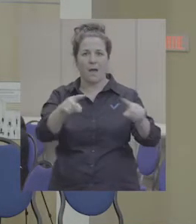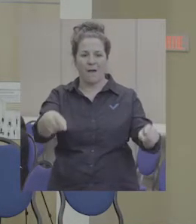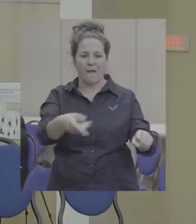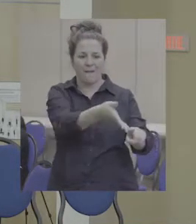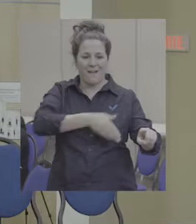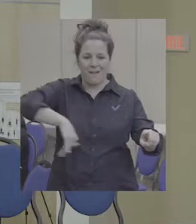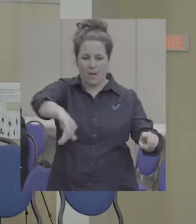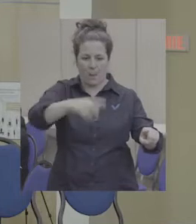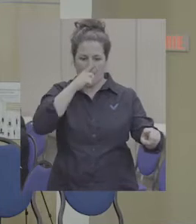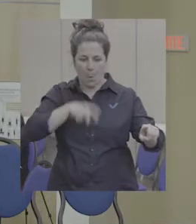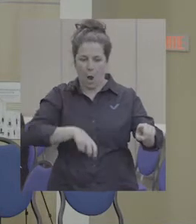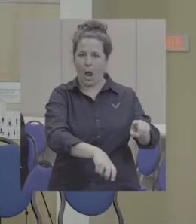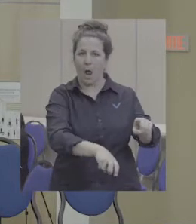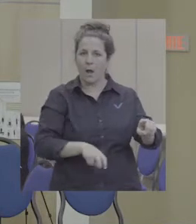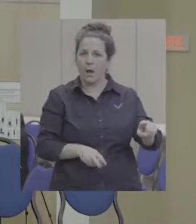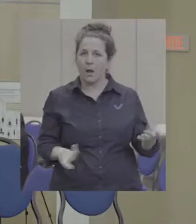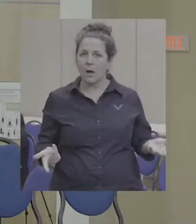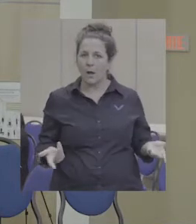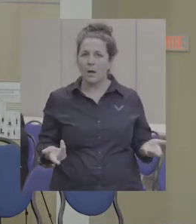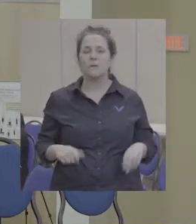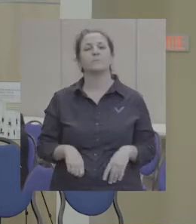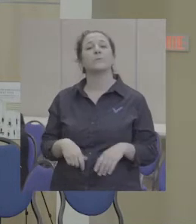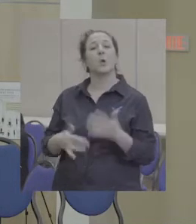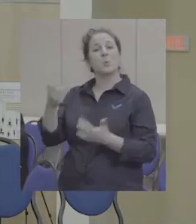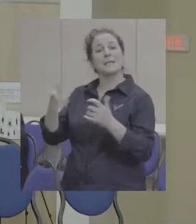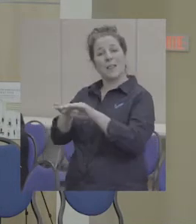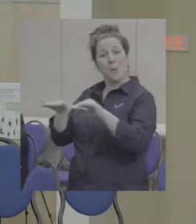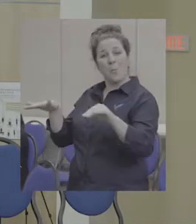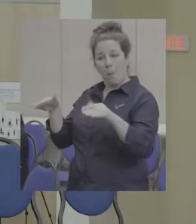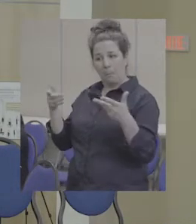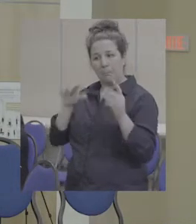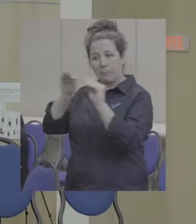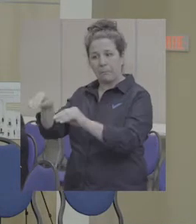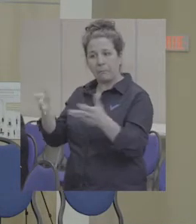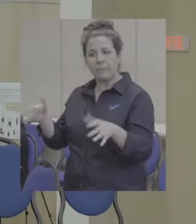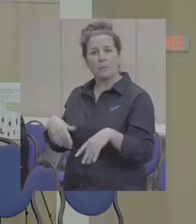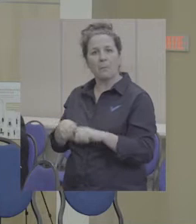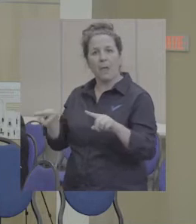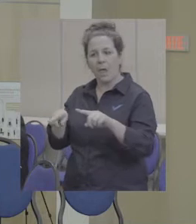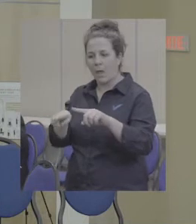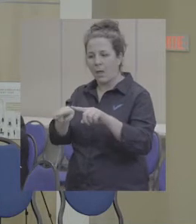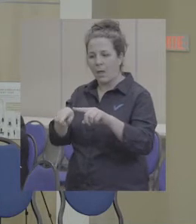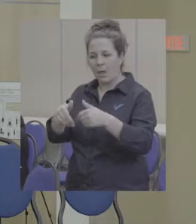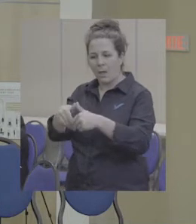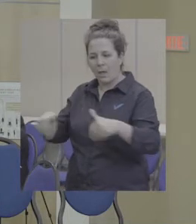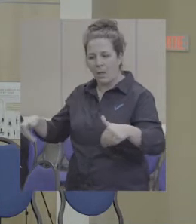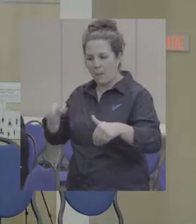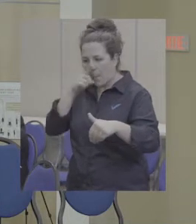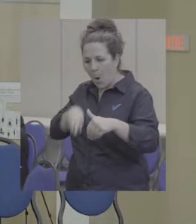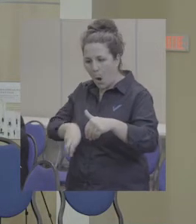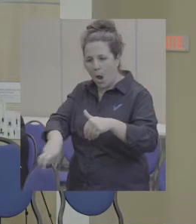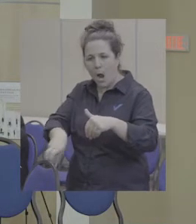jambes. Le comptoir de la cuisine est installé, mais le dégagement pour les jambes sous